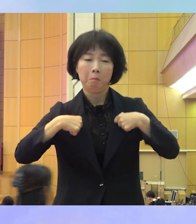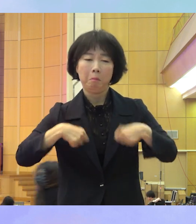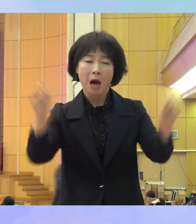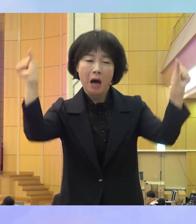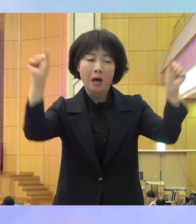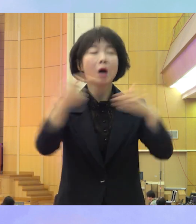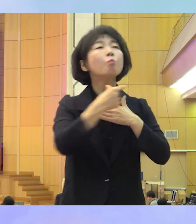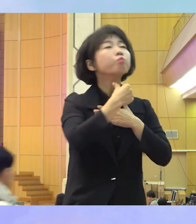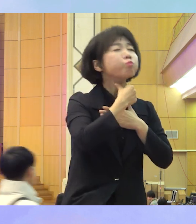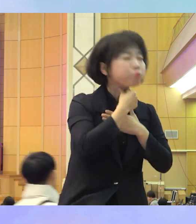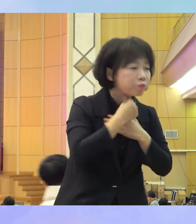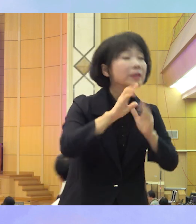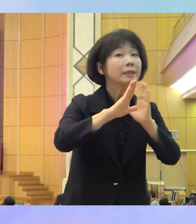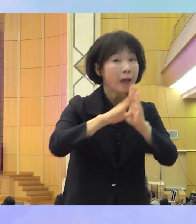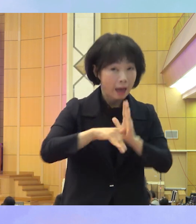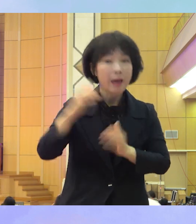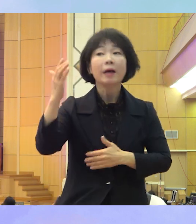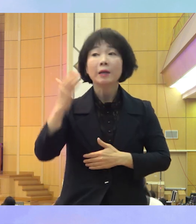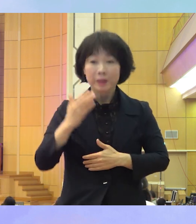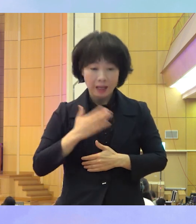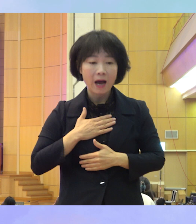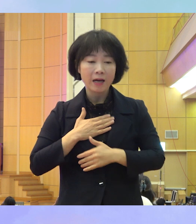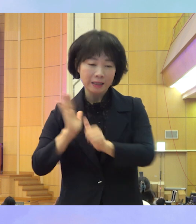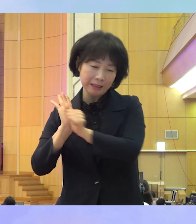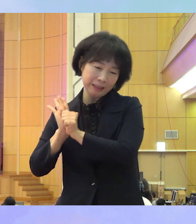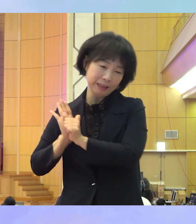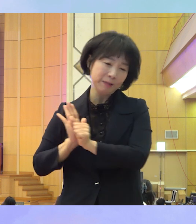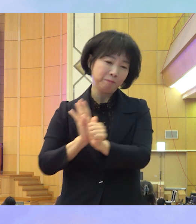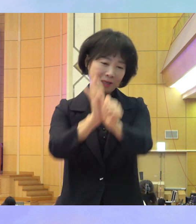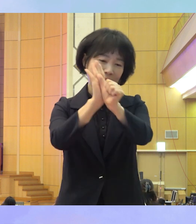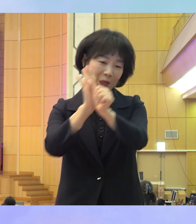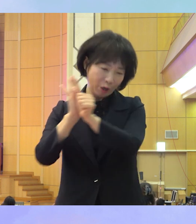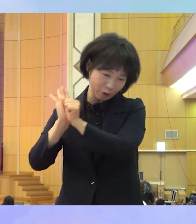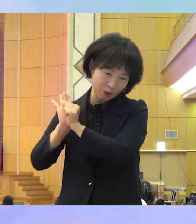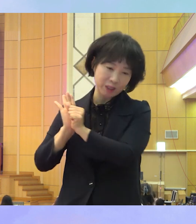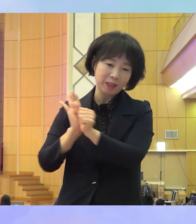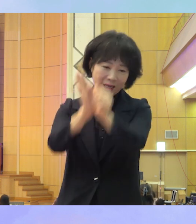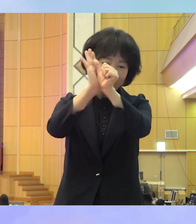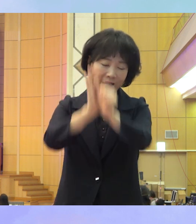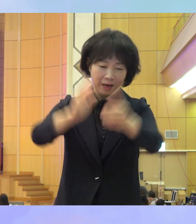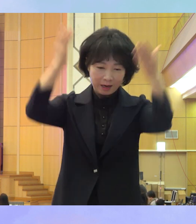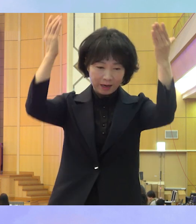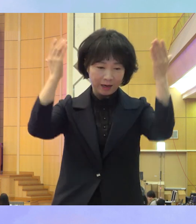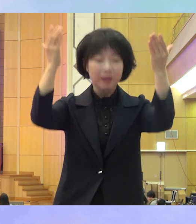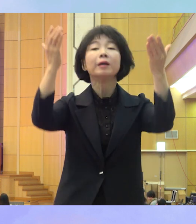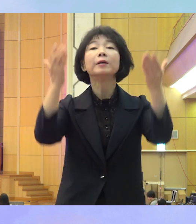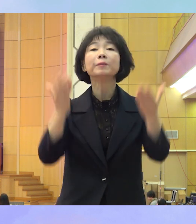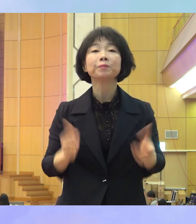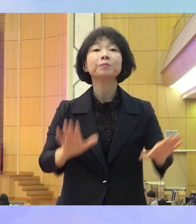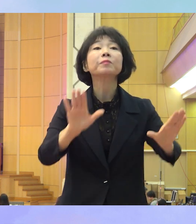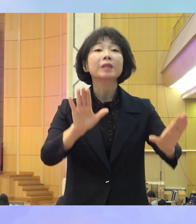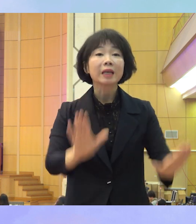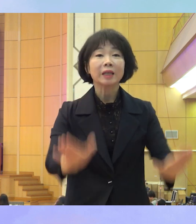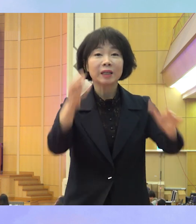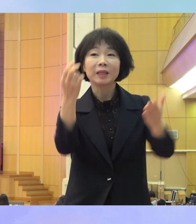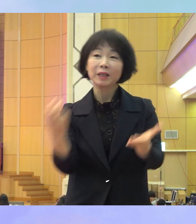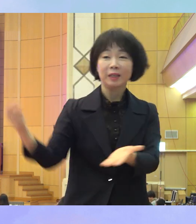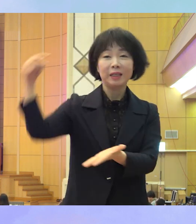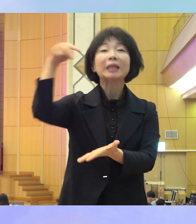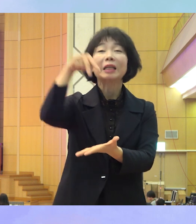매일처럼 주저앉고 시들 때 나를 밀어주시네.